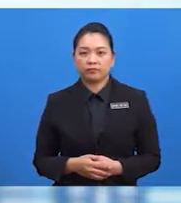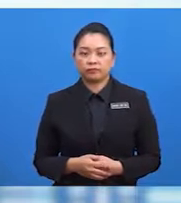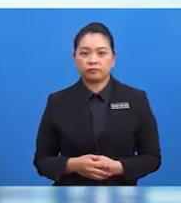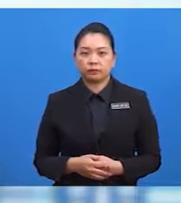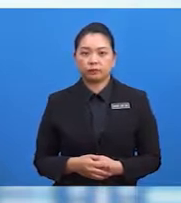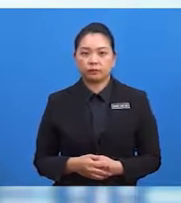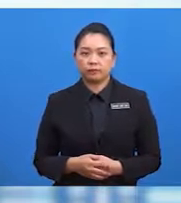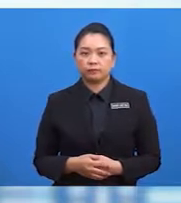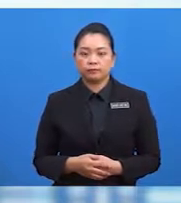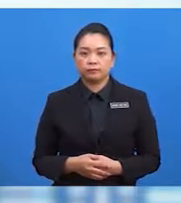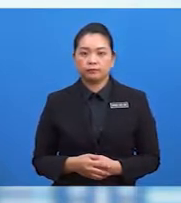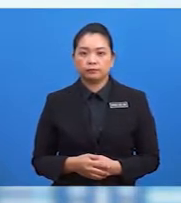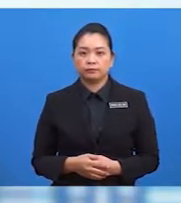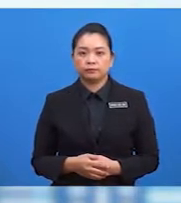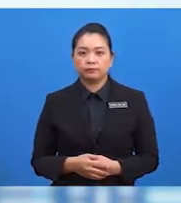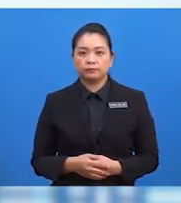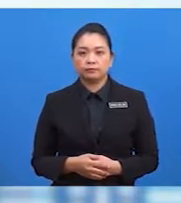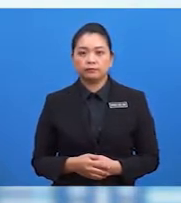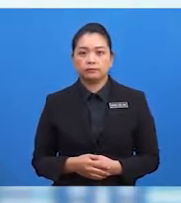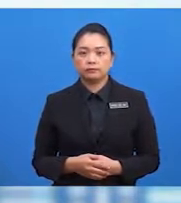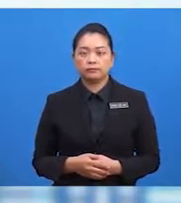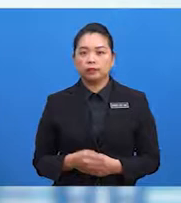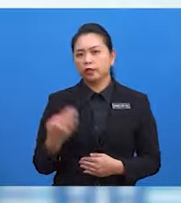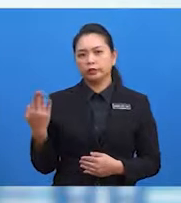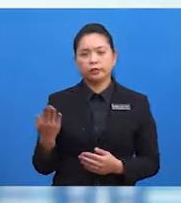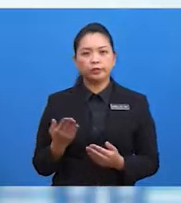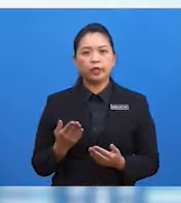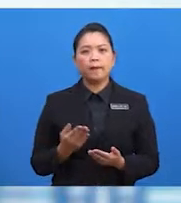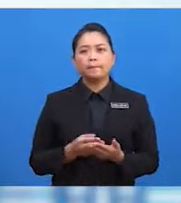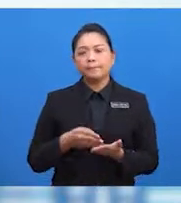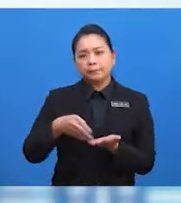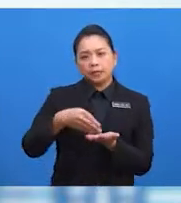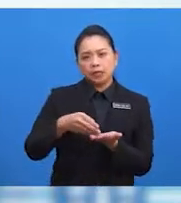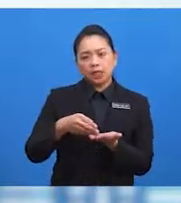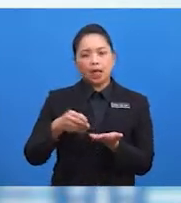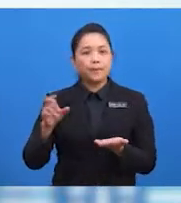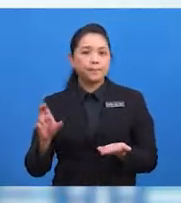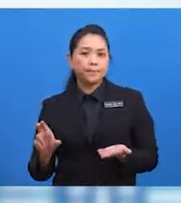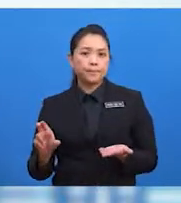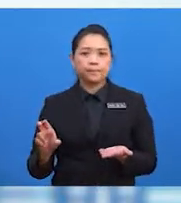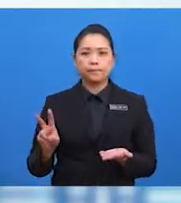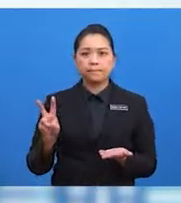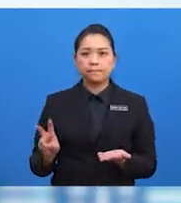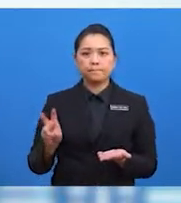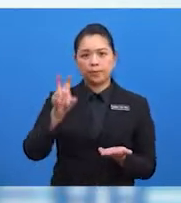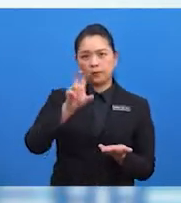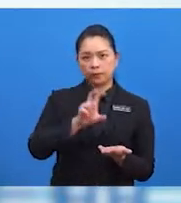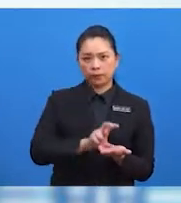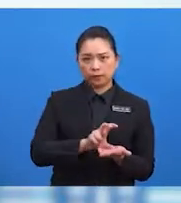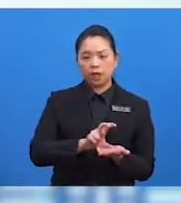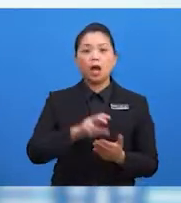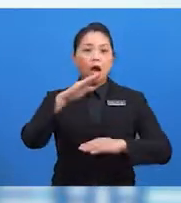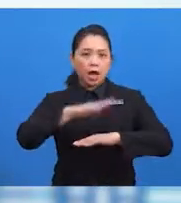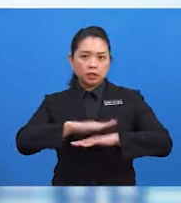Perbelanjaan pembangunan pula merupakan perbelanjaan pelaburan kerajaan atas projek pembangunan sosial